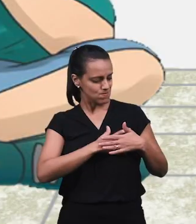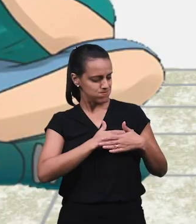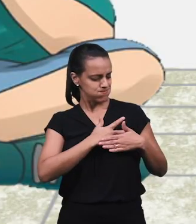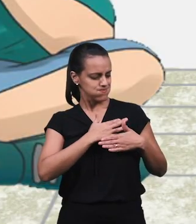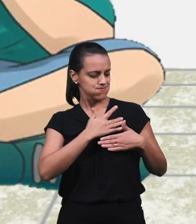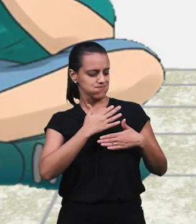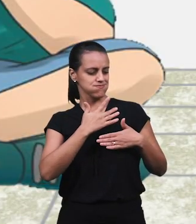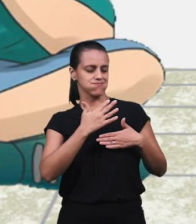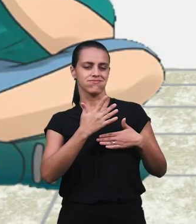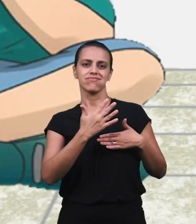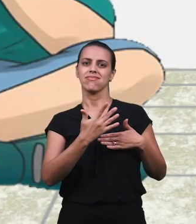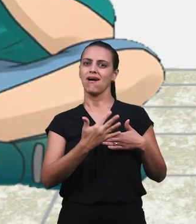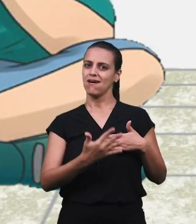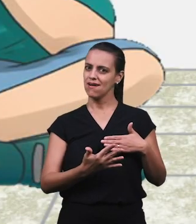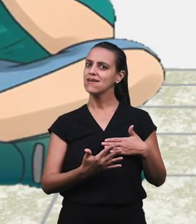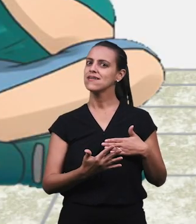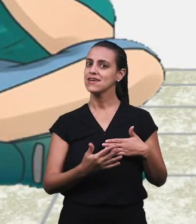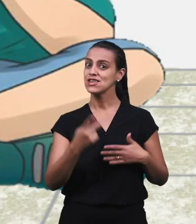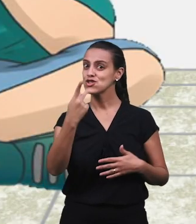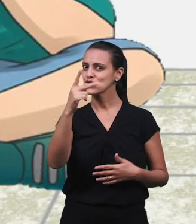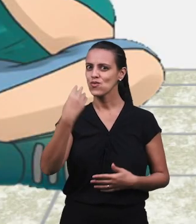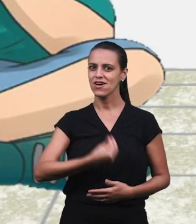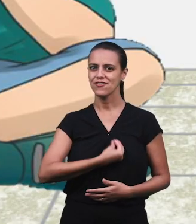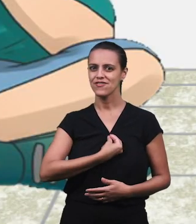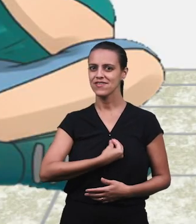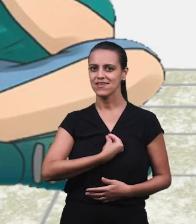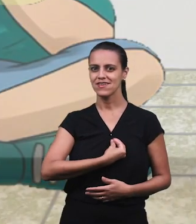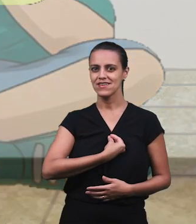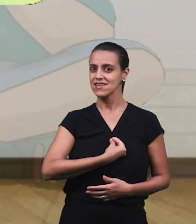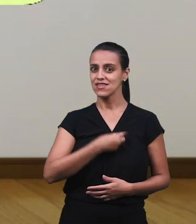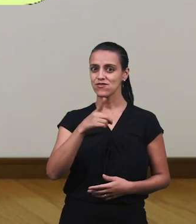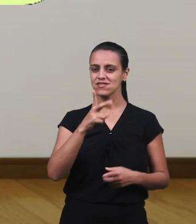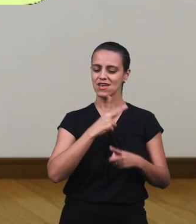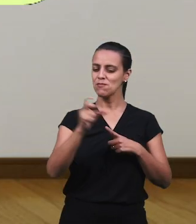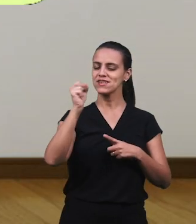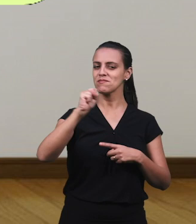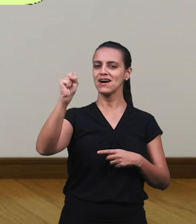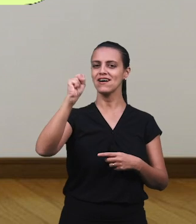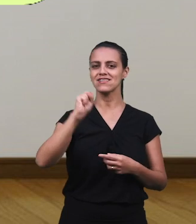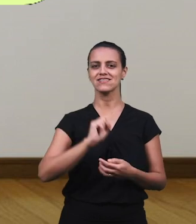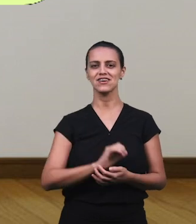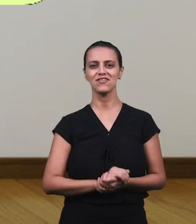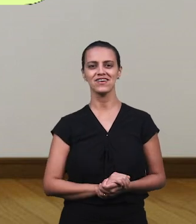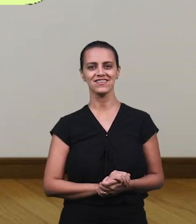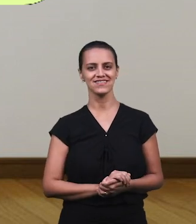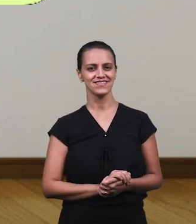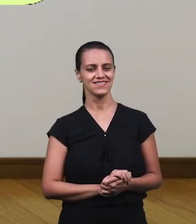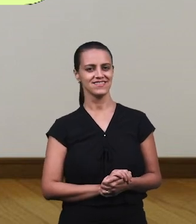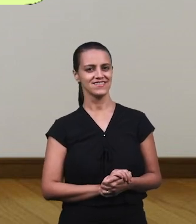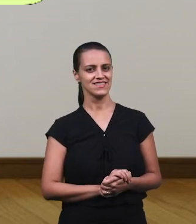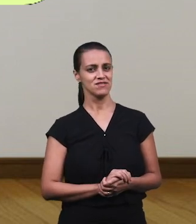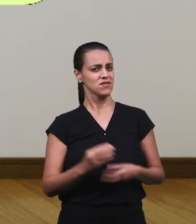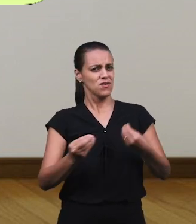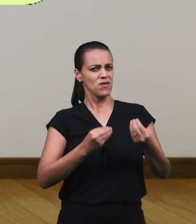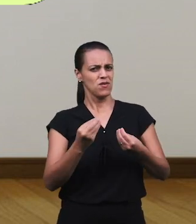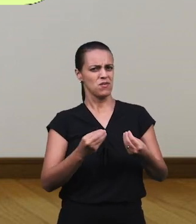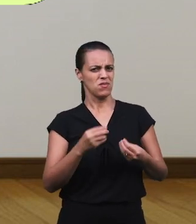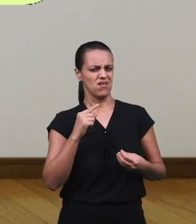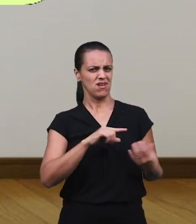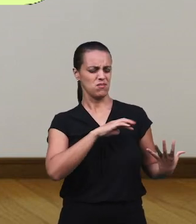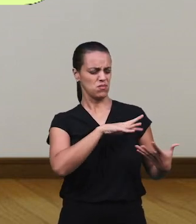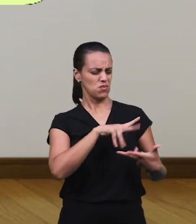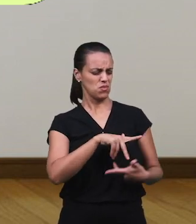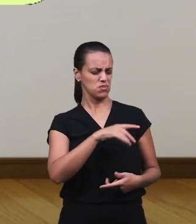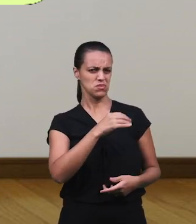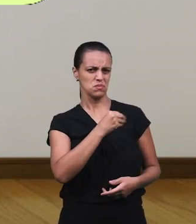cœur de Samson. Et avec l'Esprit de Dieu dans ta vie, tu seras vainqueur. Comment vaincre ce monde de péché,